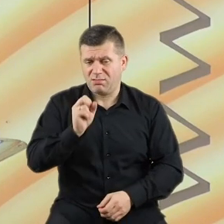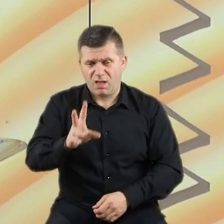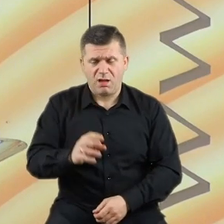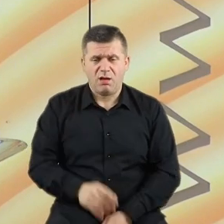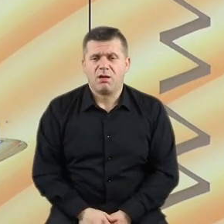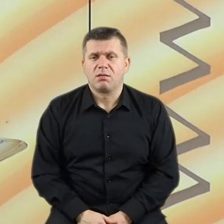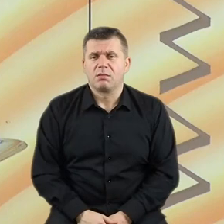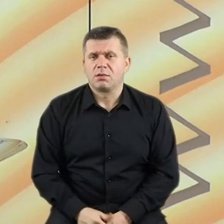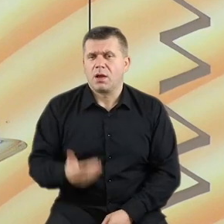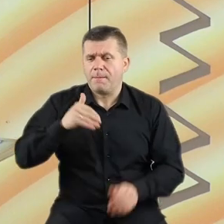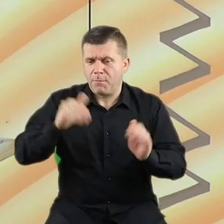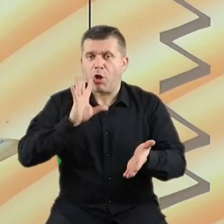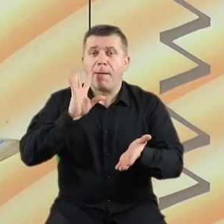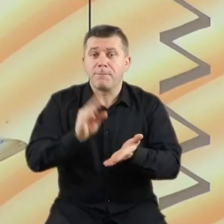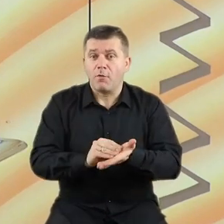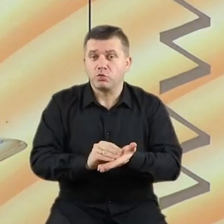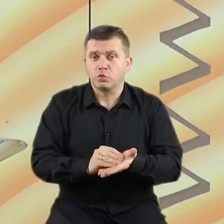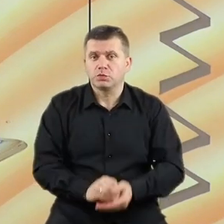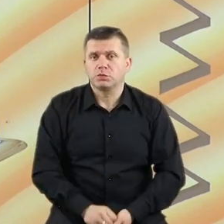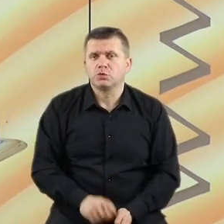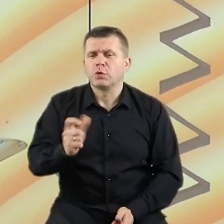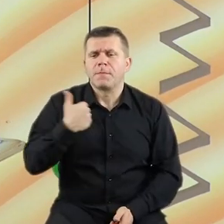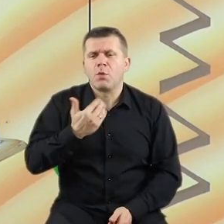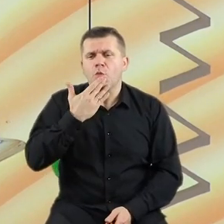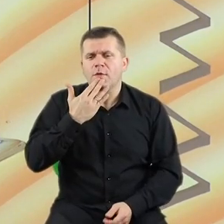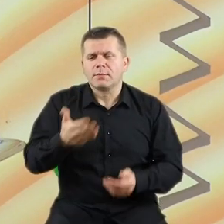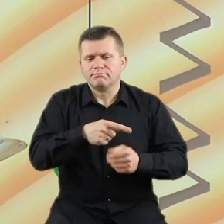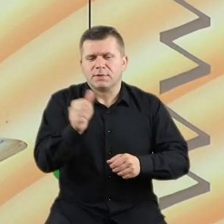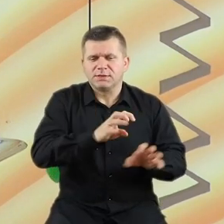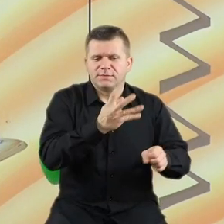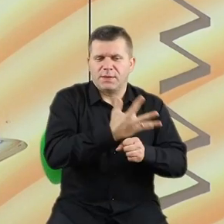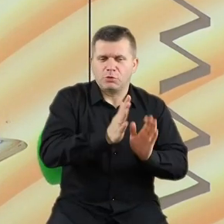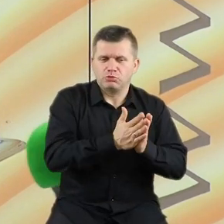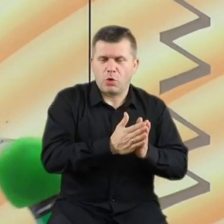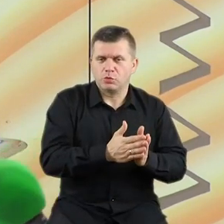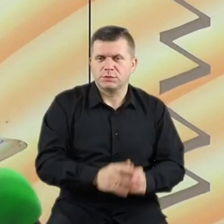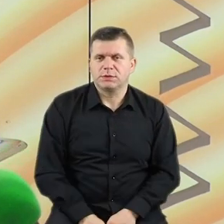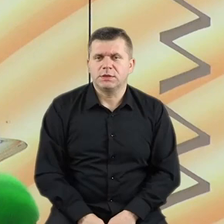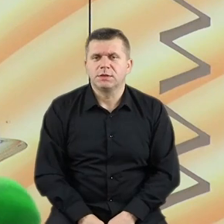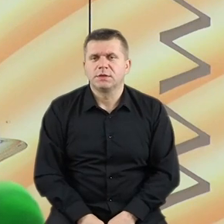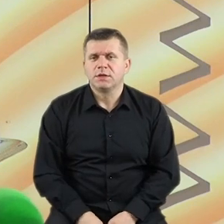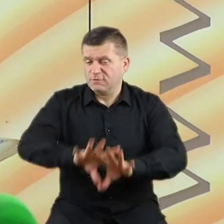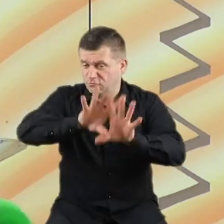bo tutaj mogę powtórzyć tylko to, co mówiłam przy 45, że przecież